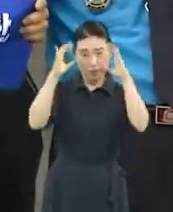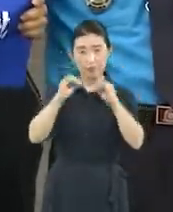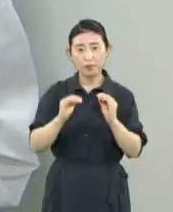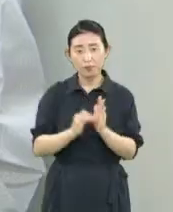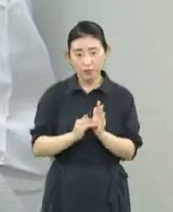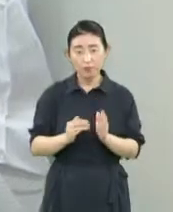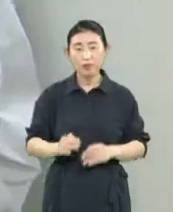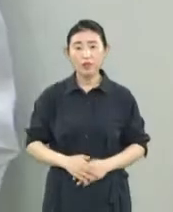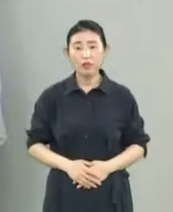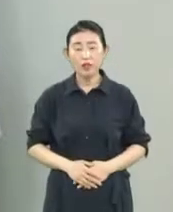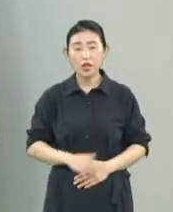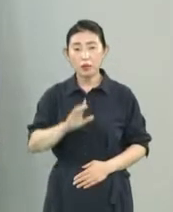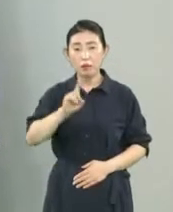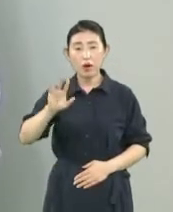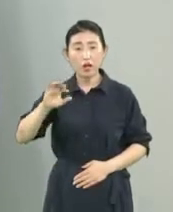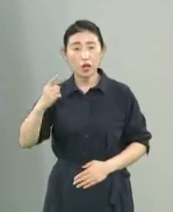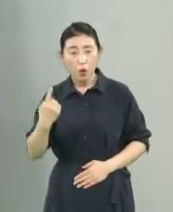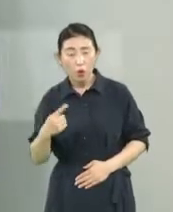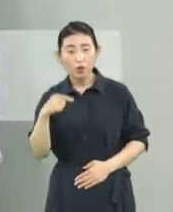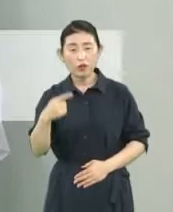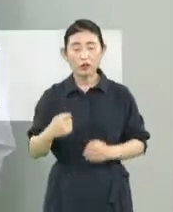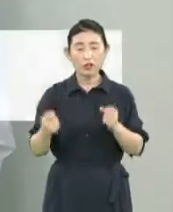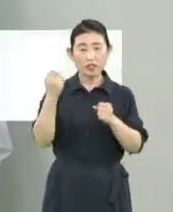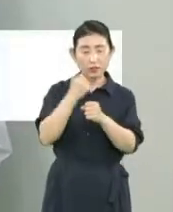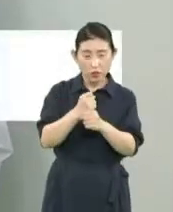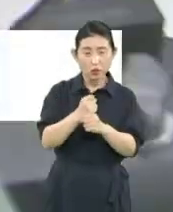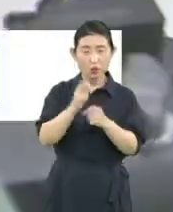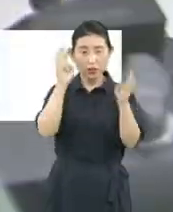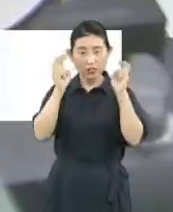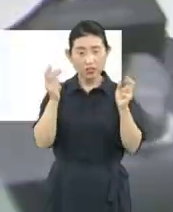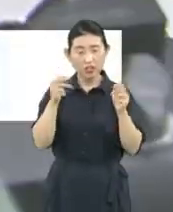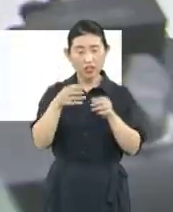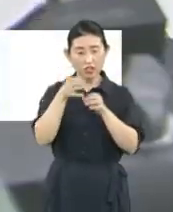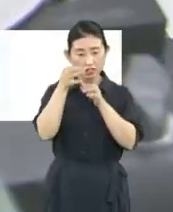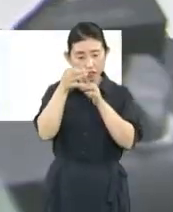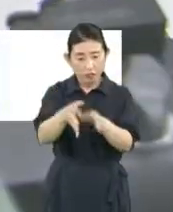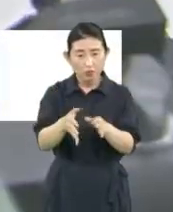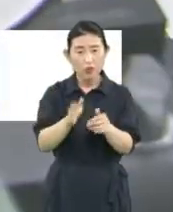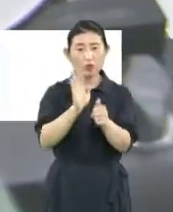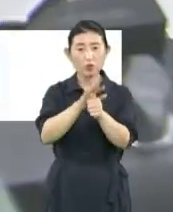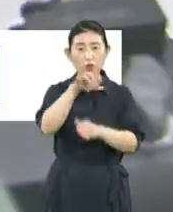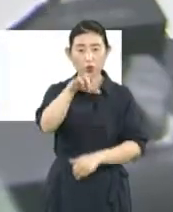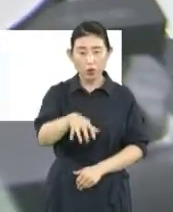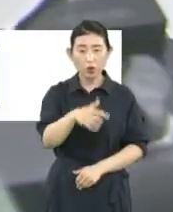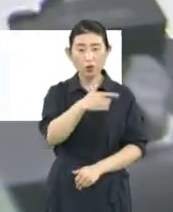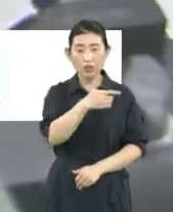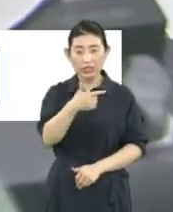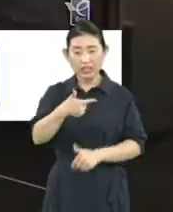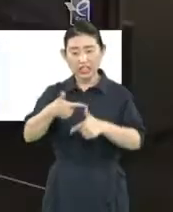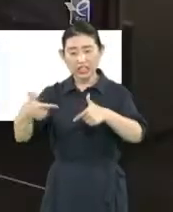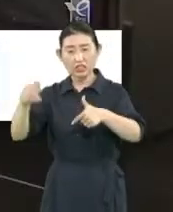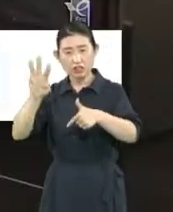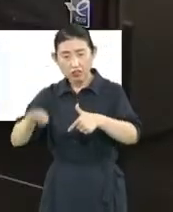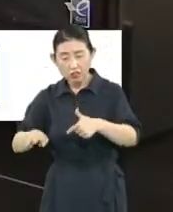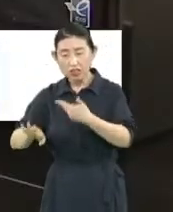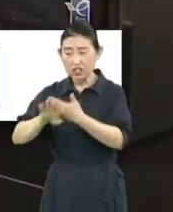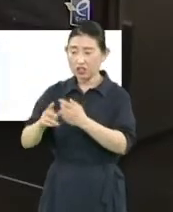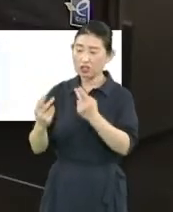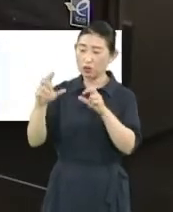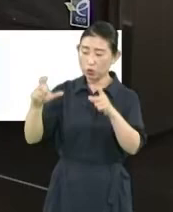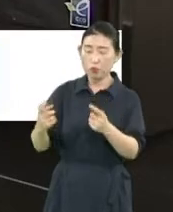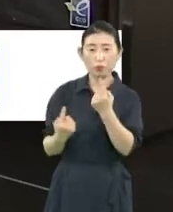겁니다. 바이오 랩허브는 벤처 창업 기업을 육성하는 곳으로 대기업을 앞세운 인천 등 타 시도와